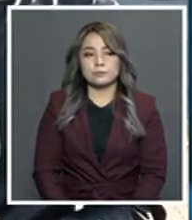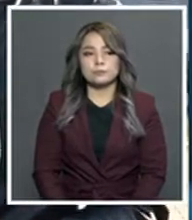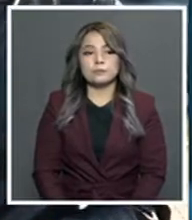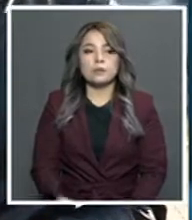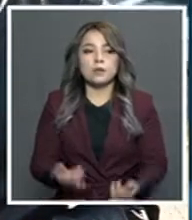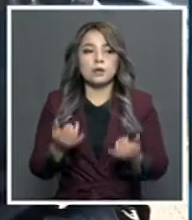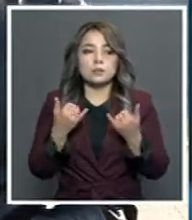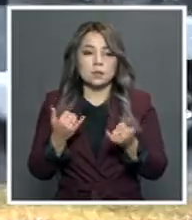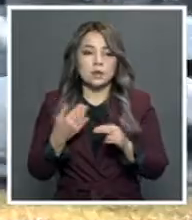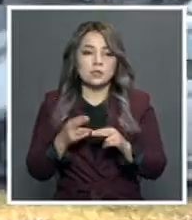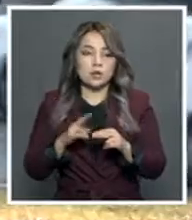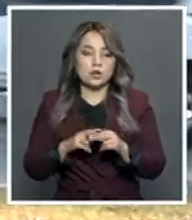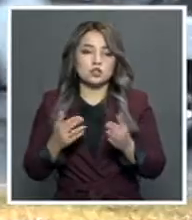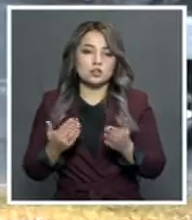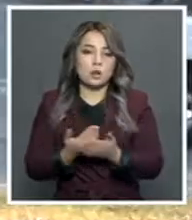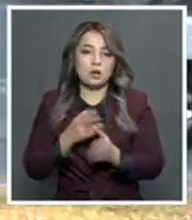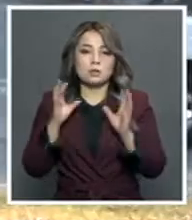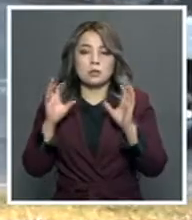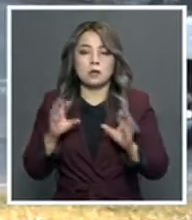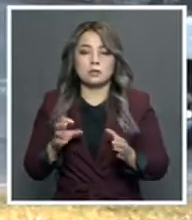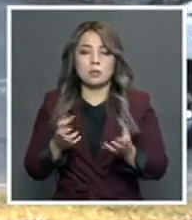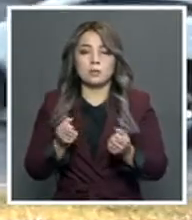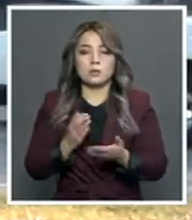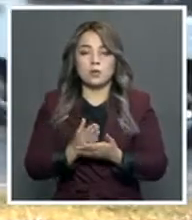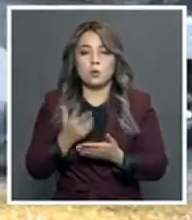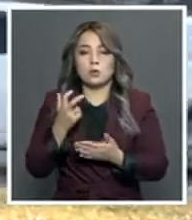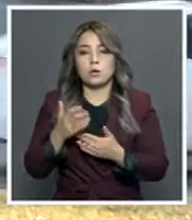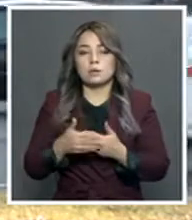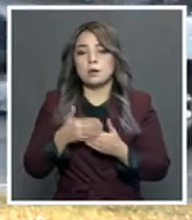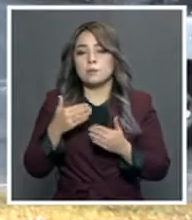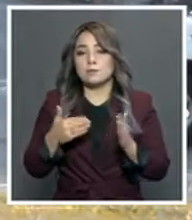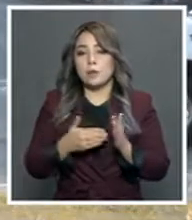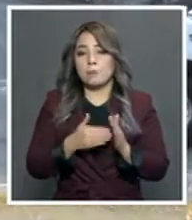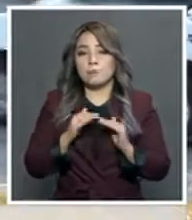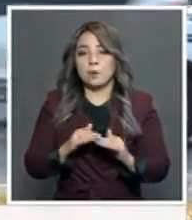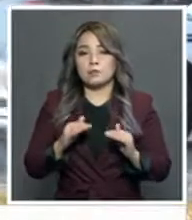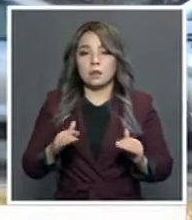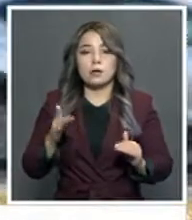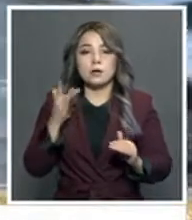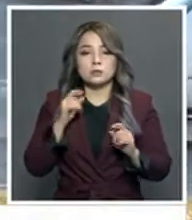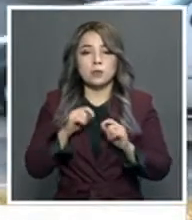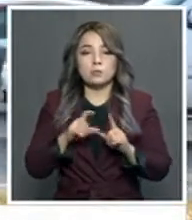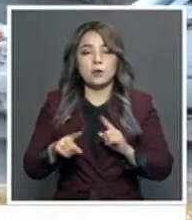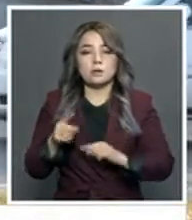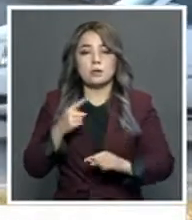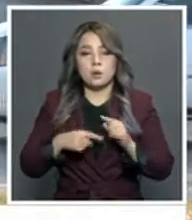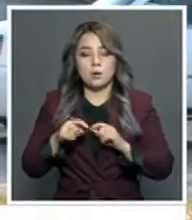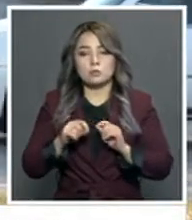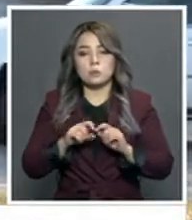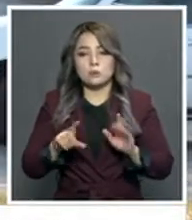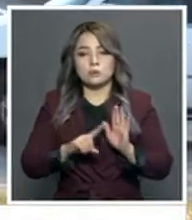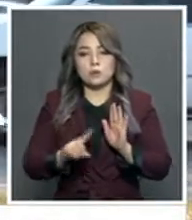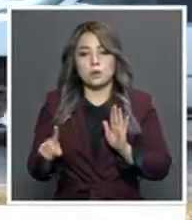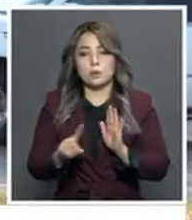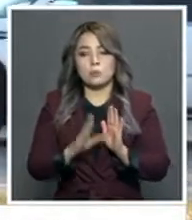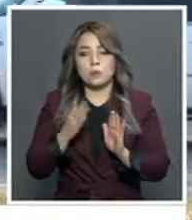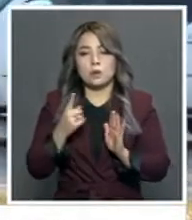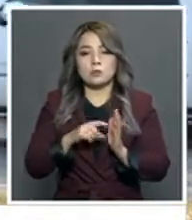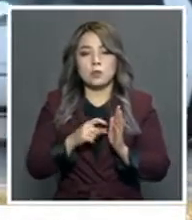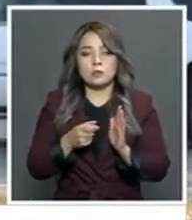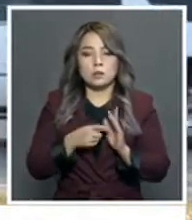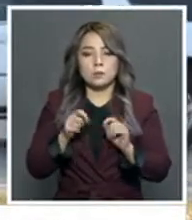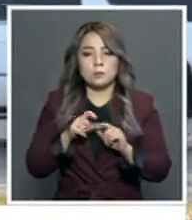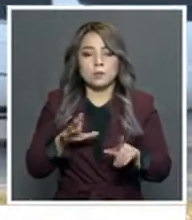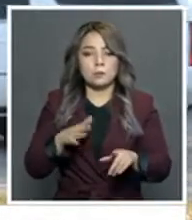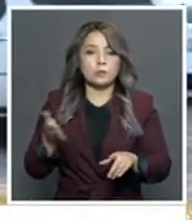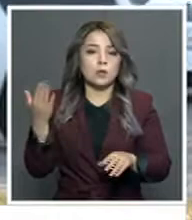Рахмет, Шерхан. Жаңа қаулыға сәйкес сиымдылығы 300 баладан аспайтын мектептер дәстүрлі форматқа көшетін болады. Бірақ бір сыныптағы балалардың